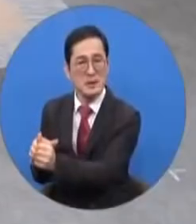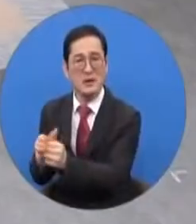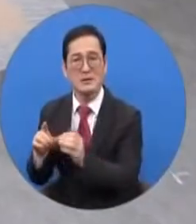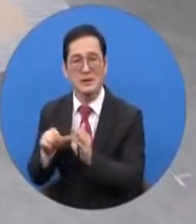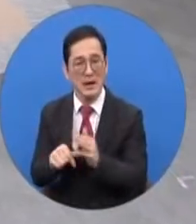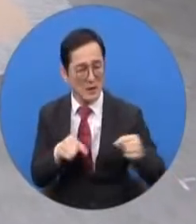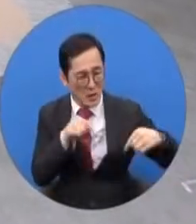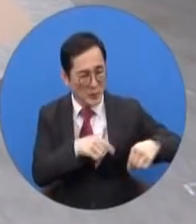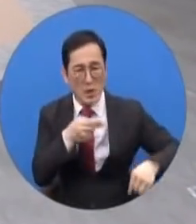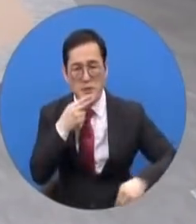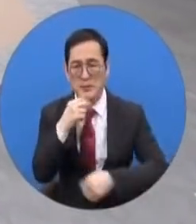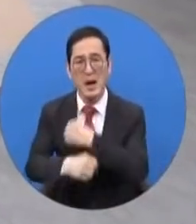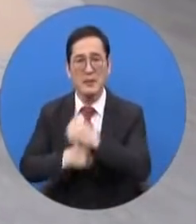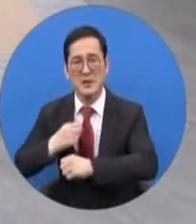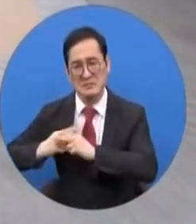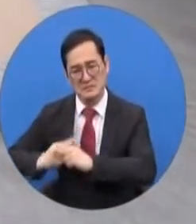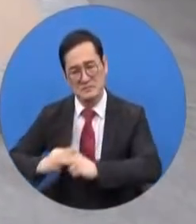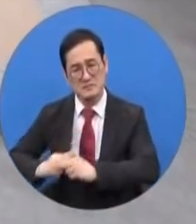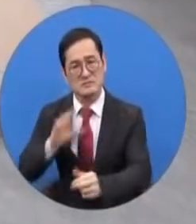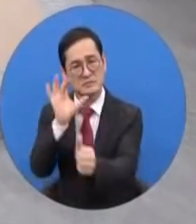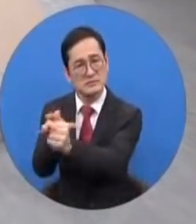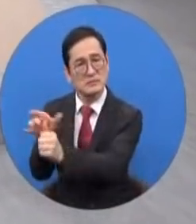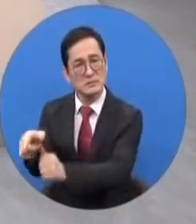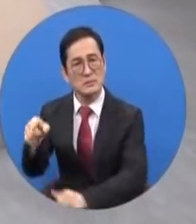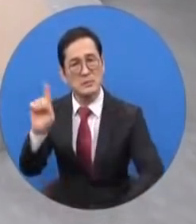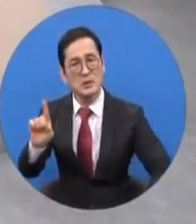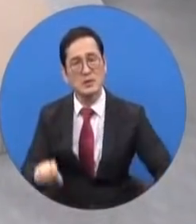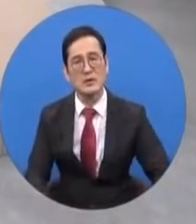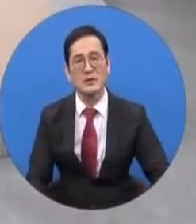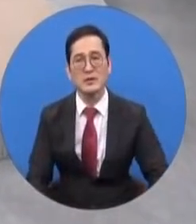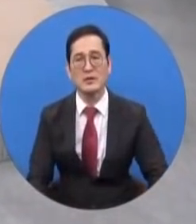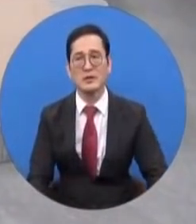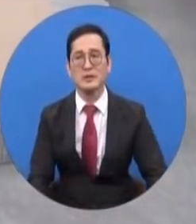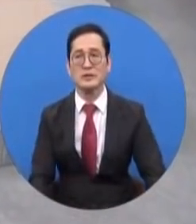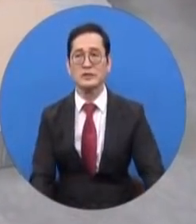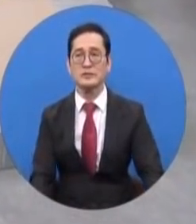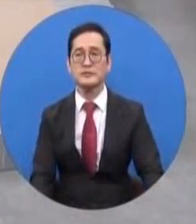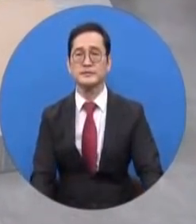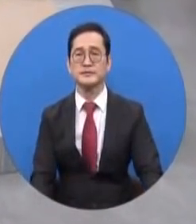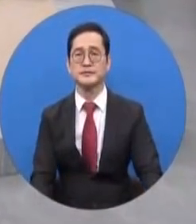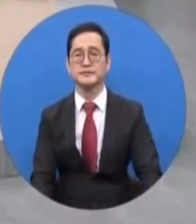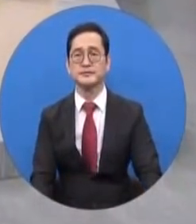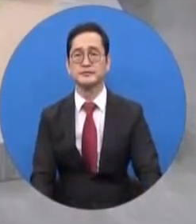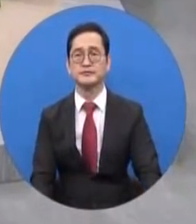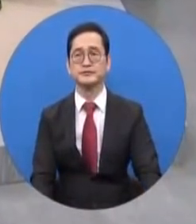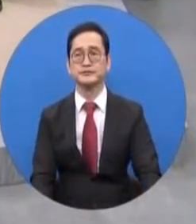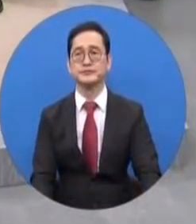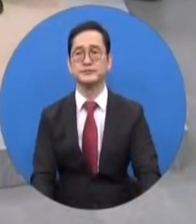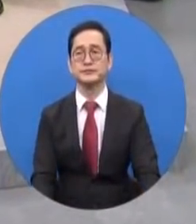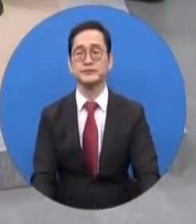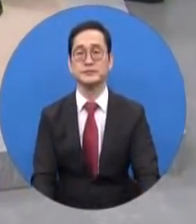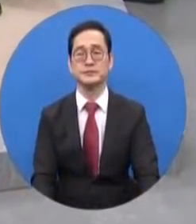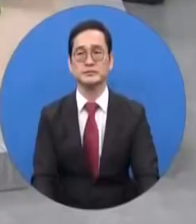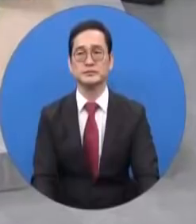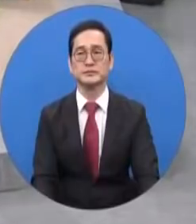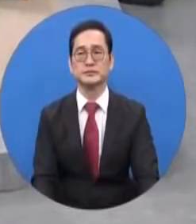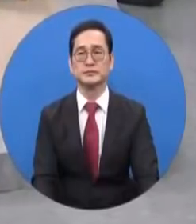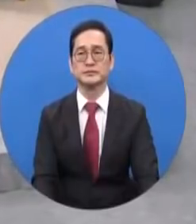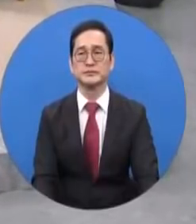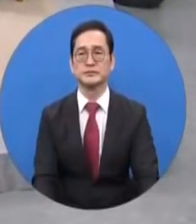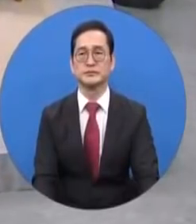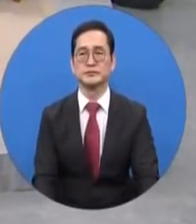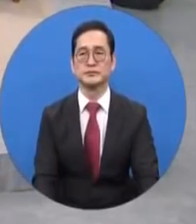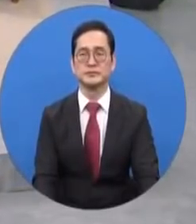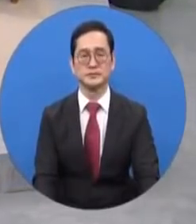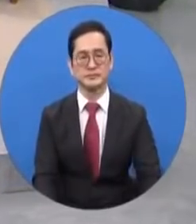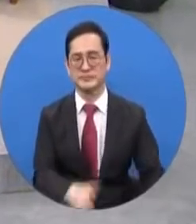정부가 임명을 강행한다면 이건 적폐 중에 적폐다라는 게 이재명 기자의 개인 견해인데 설마 문재인 대통령이 뭐 니들